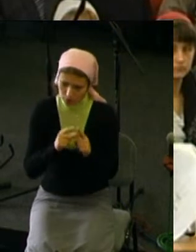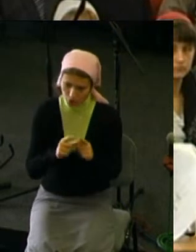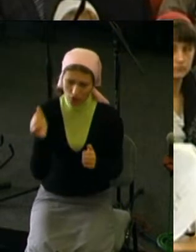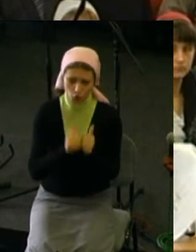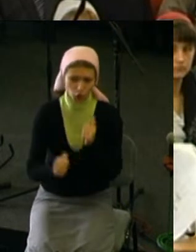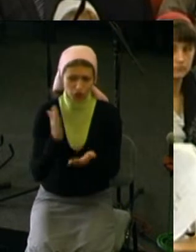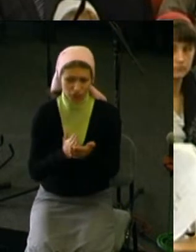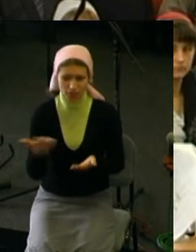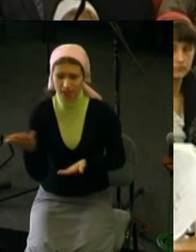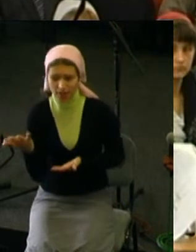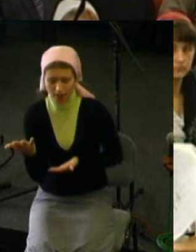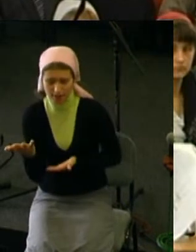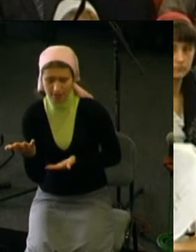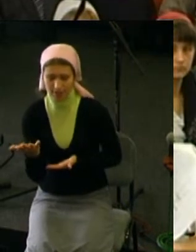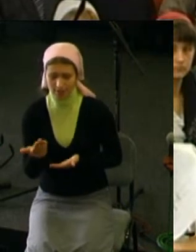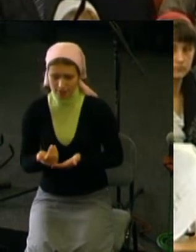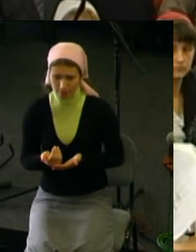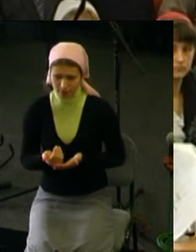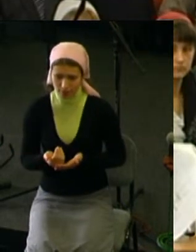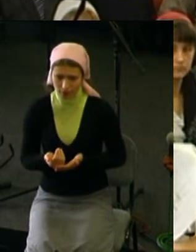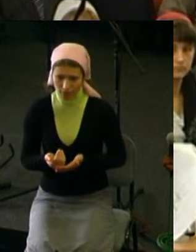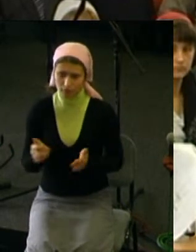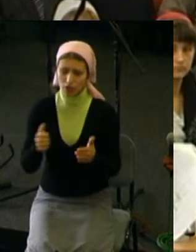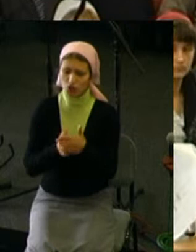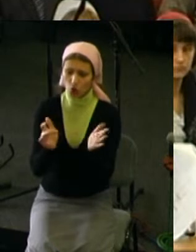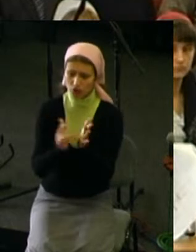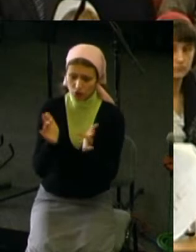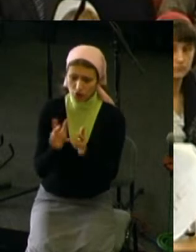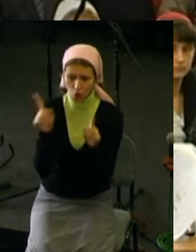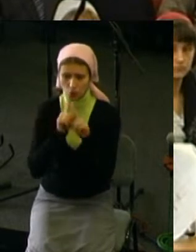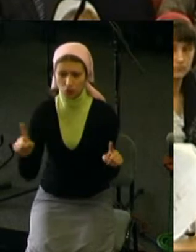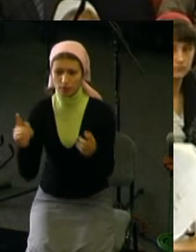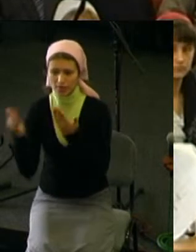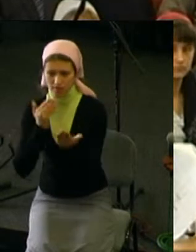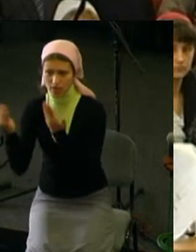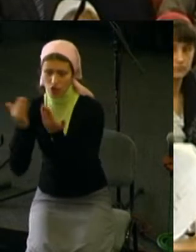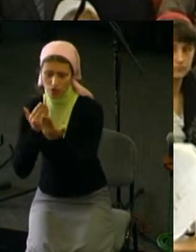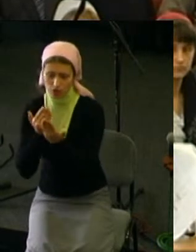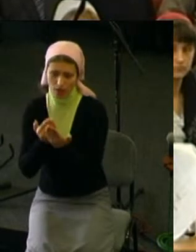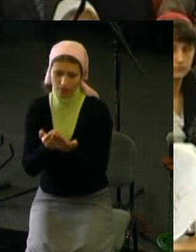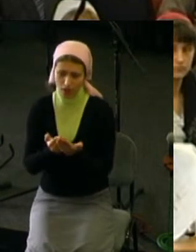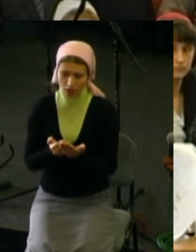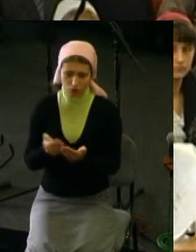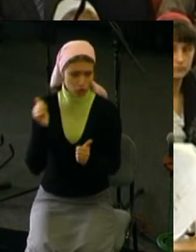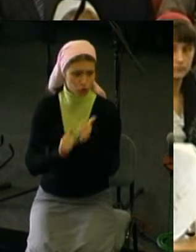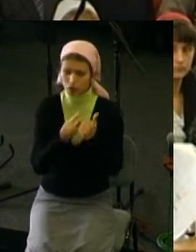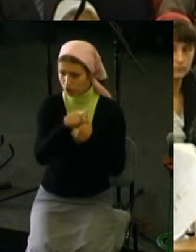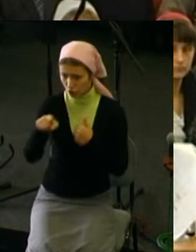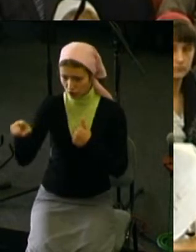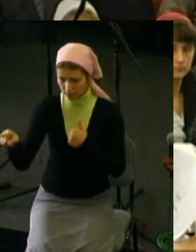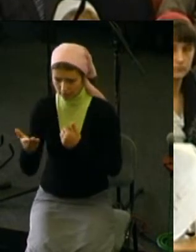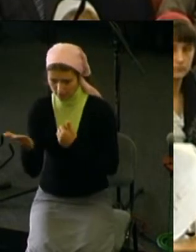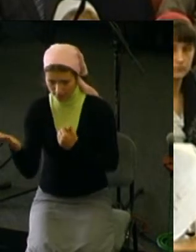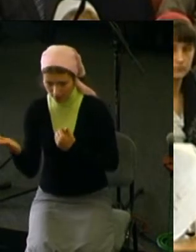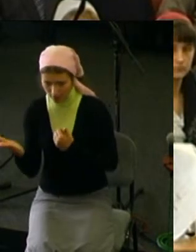слові і в кожної якась знайте до Ісуса Христа особливе відношення взяти всіх нас